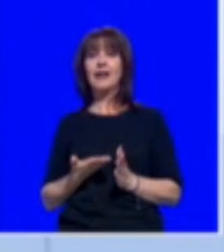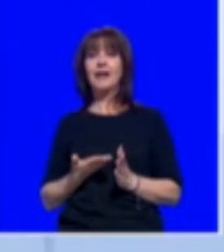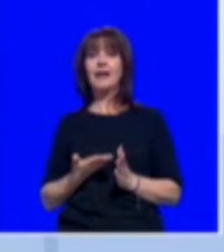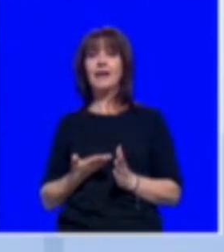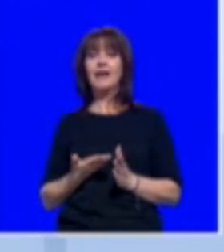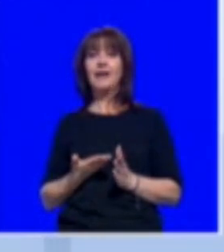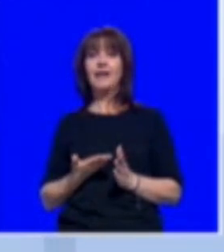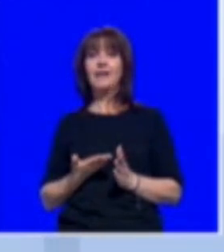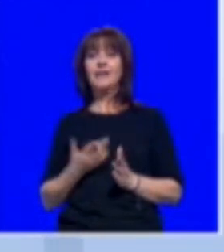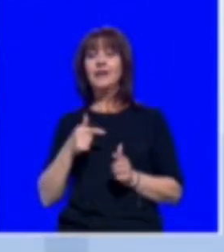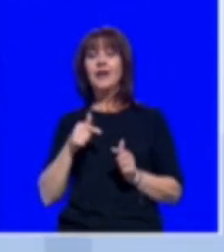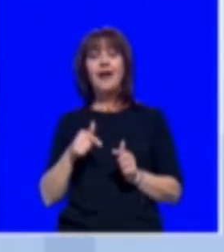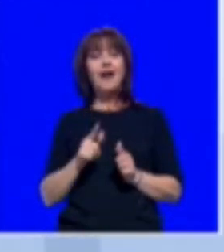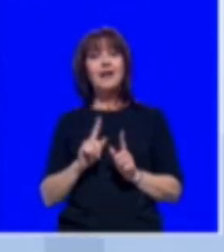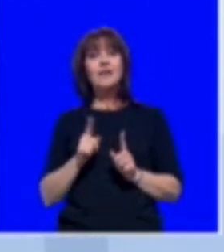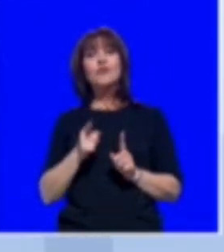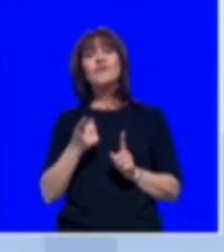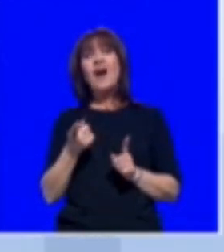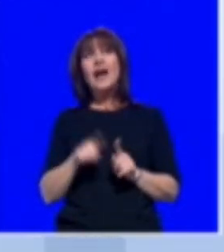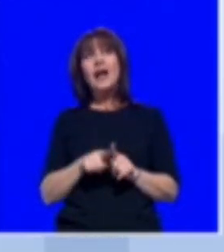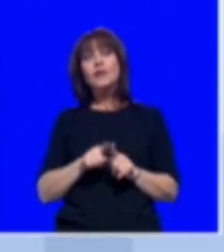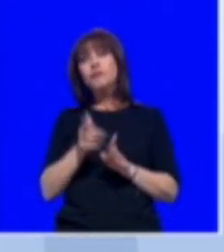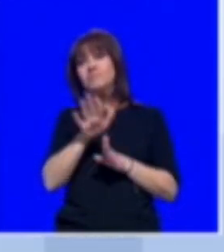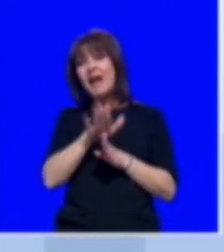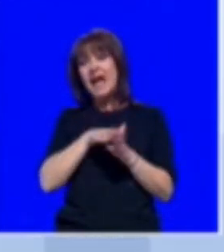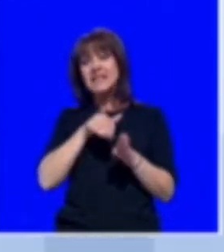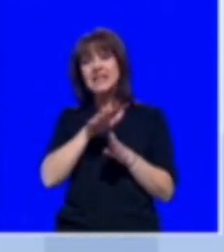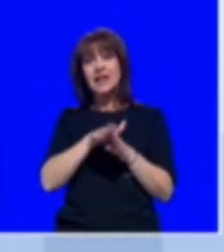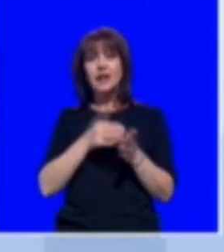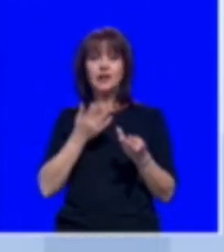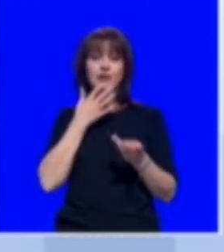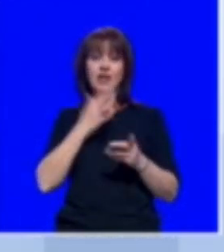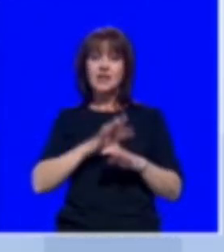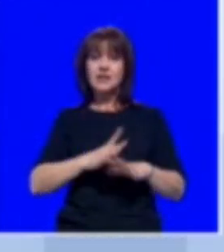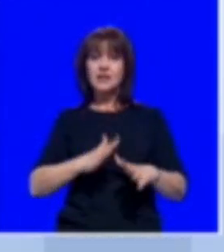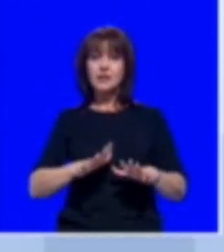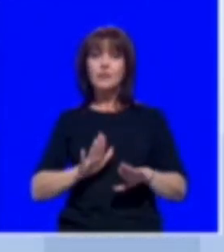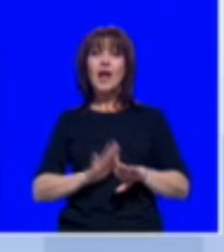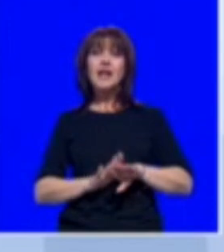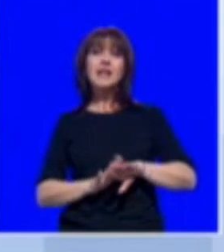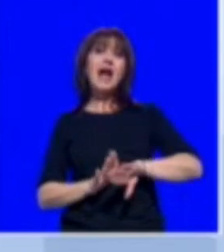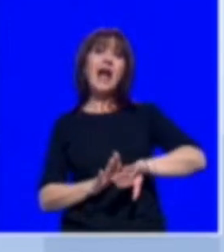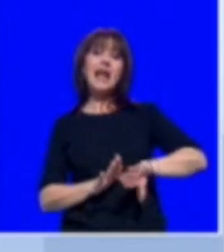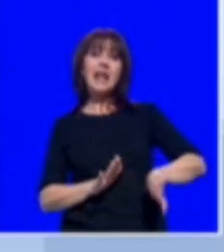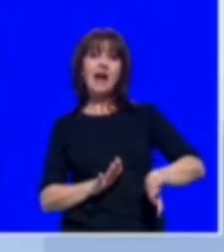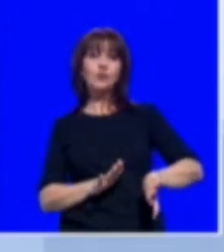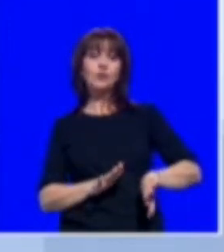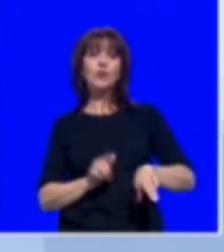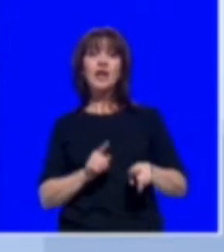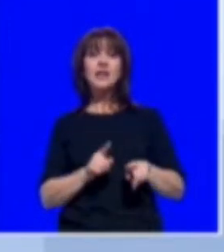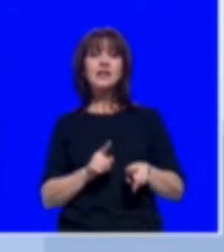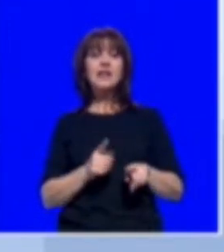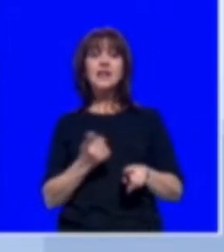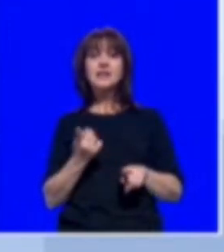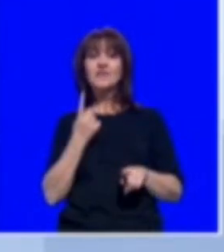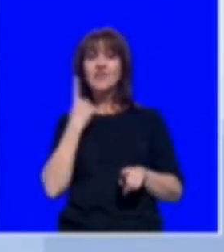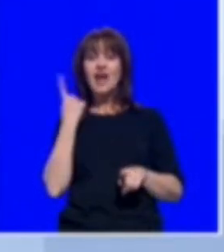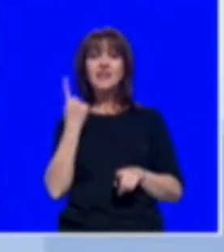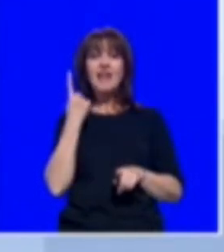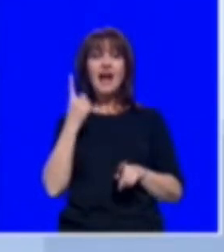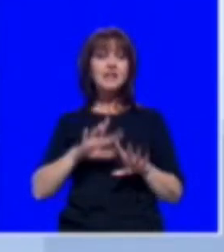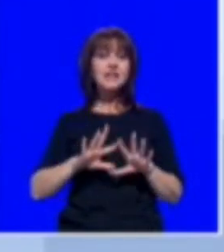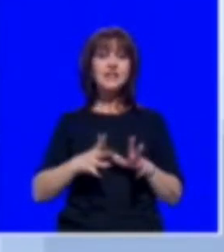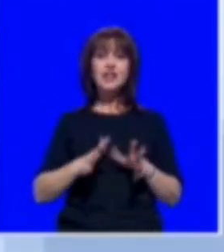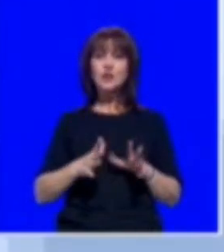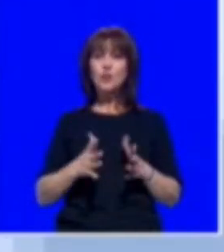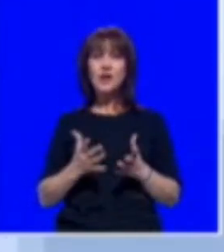тях. Това е по-скоро загриженост за състоянието на лявото, защото те са в една незавидна ситуация,